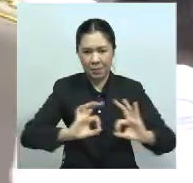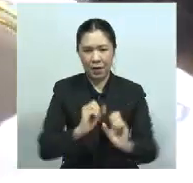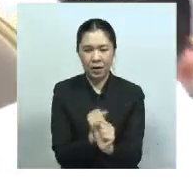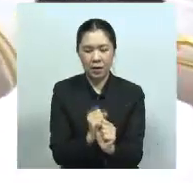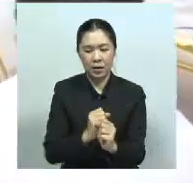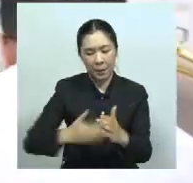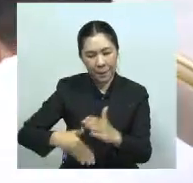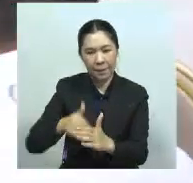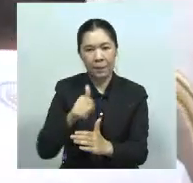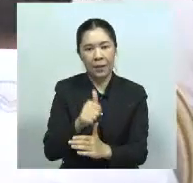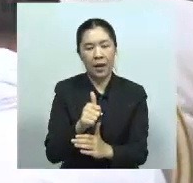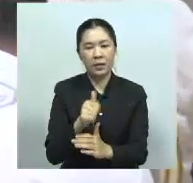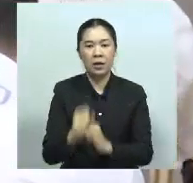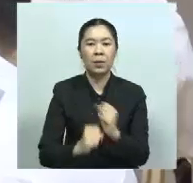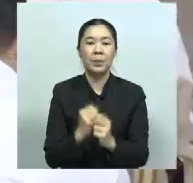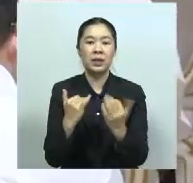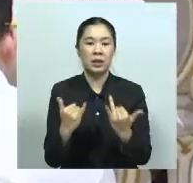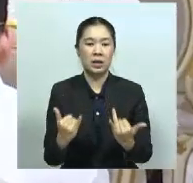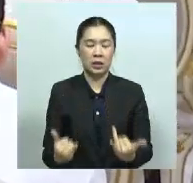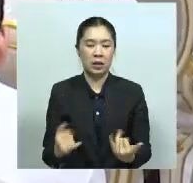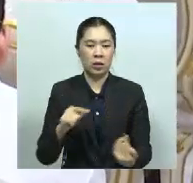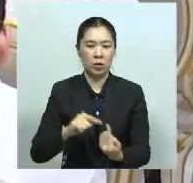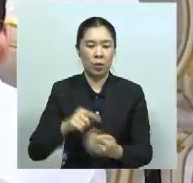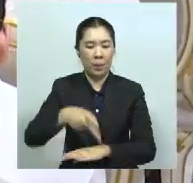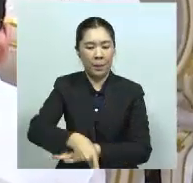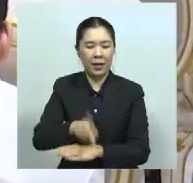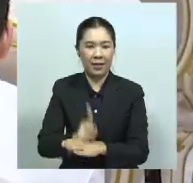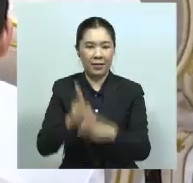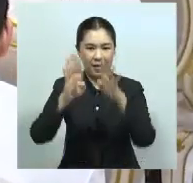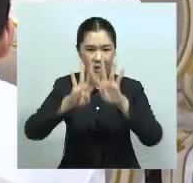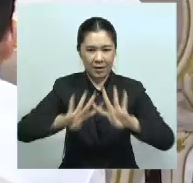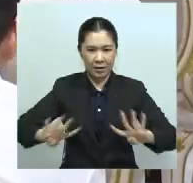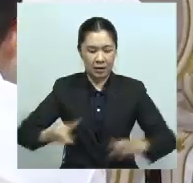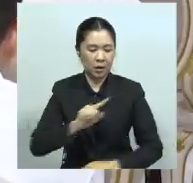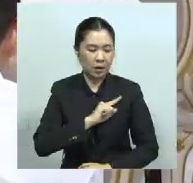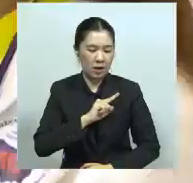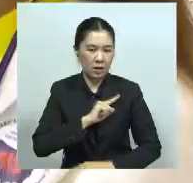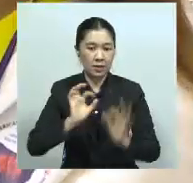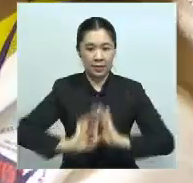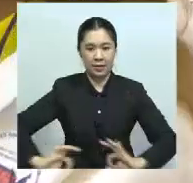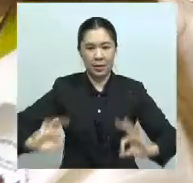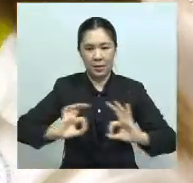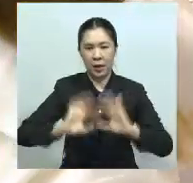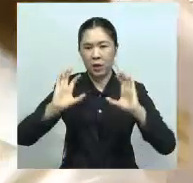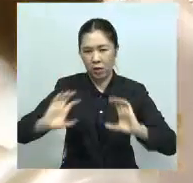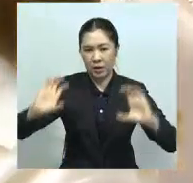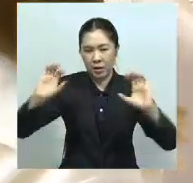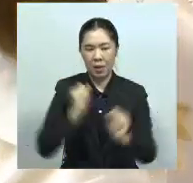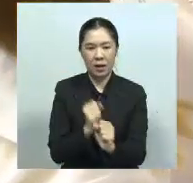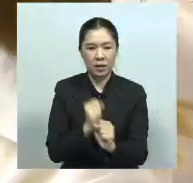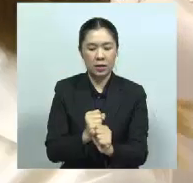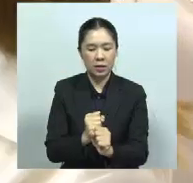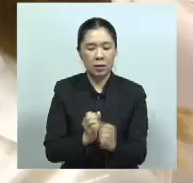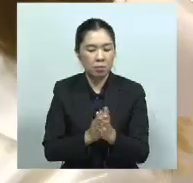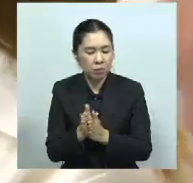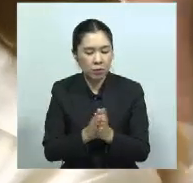ากนี้ปีนี้ยังเป็นปีที่ไทยดำรงตำแหน่งประธานอาเซียนซึ่งถือเป็นภารกิจสำคัญของรัฐบาลที่จะปฏิบัติหน้าที่อย่างเต็ม